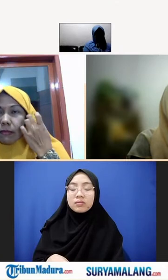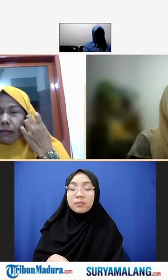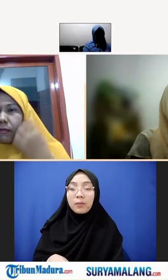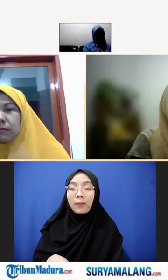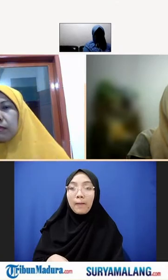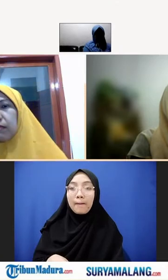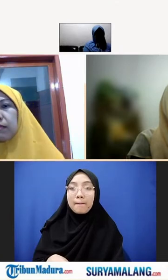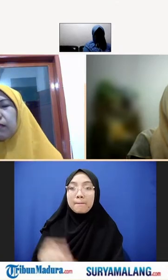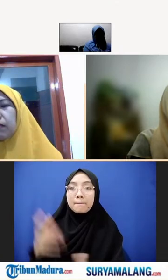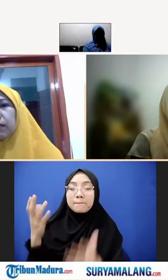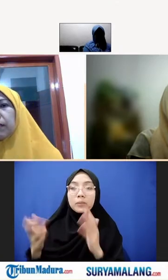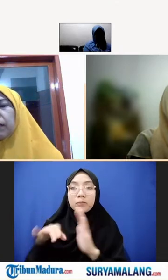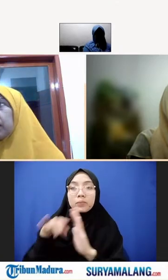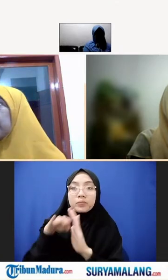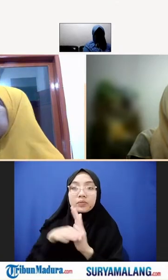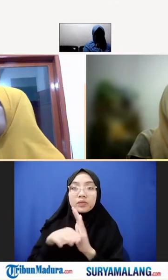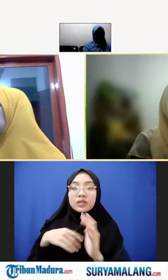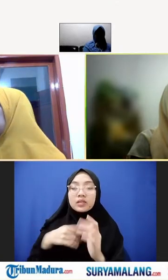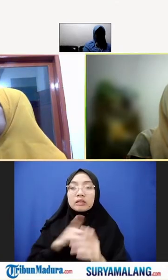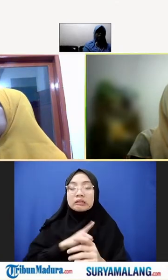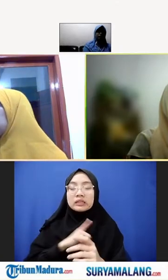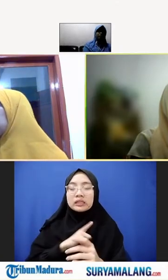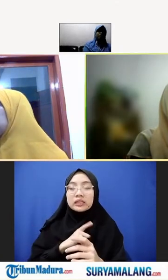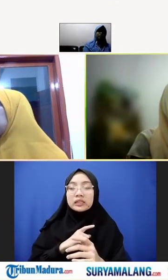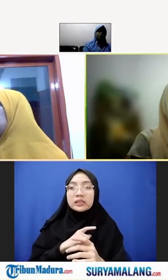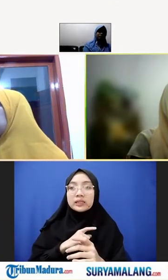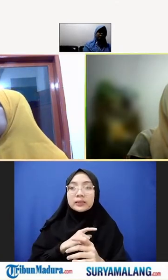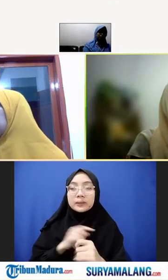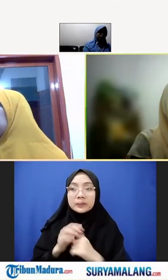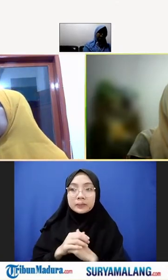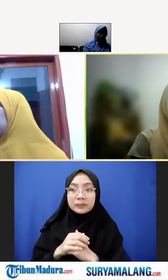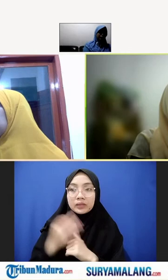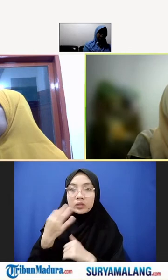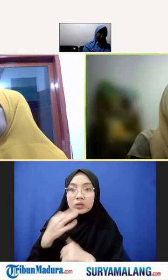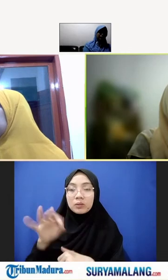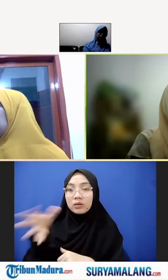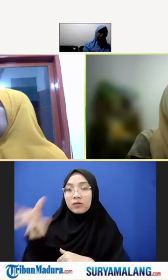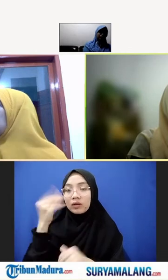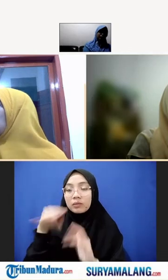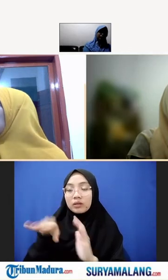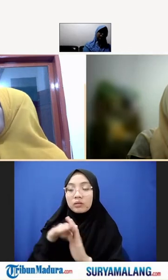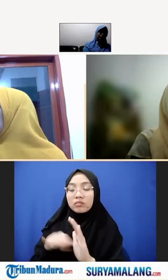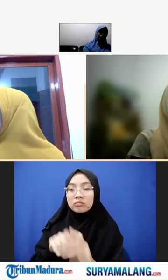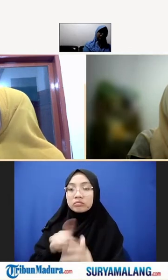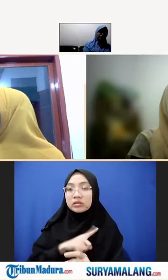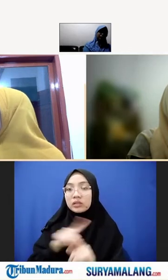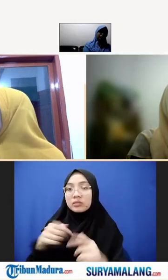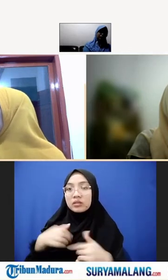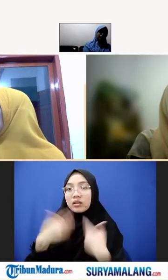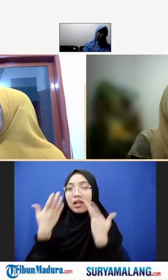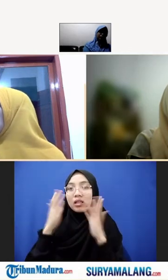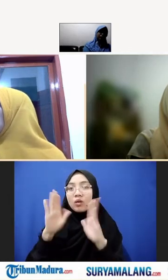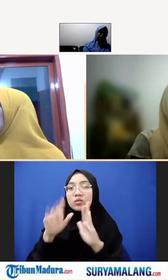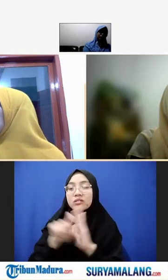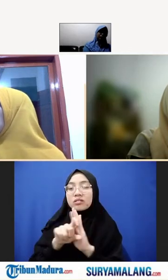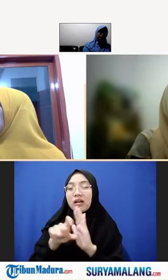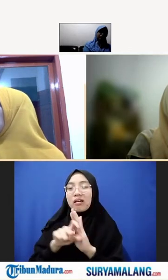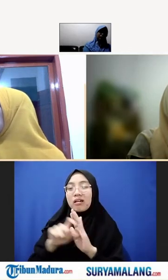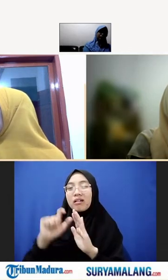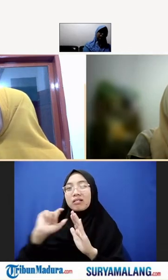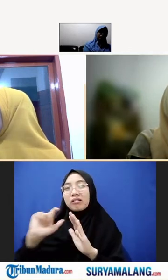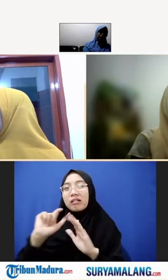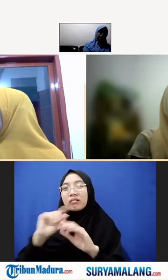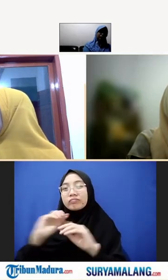mungkin regulasi diri ya, saya juga baru tahu ada regulasi diri, cuman nggak tahu gimana cara melatihnya gitu, Bu,